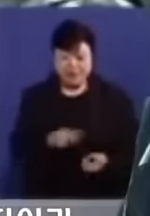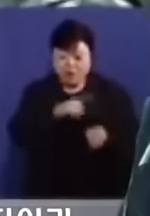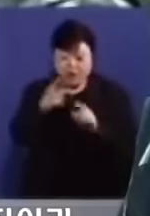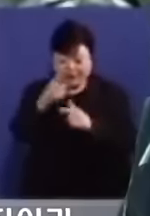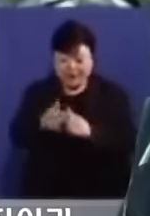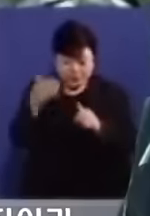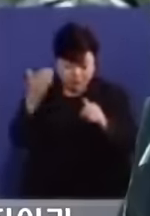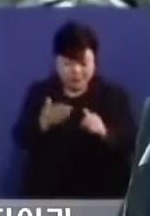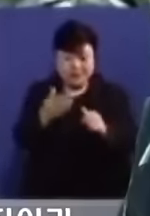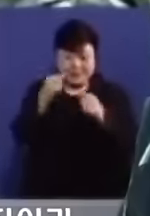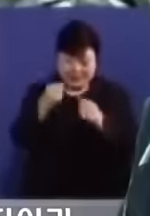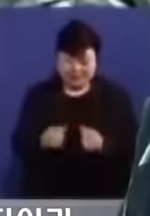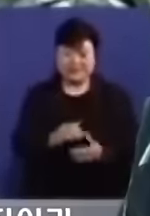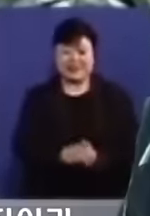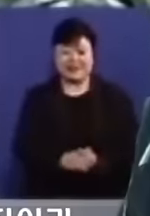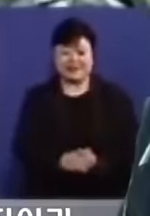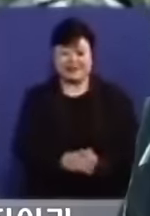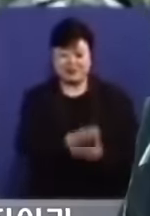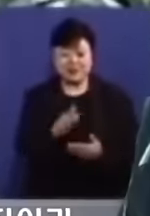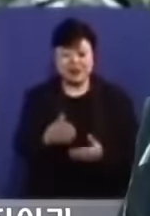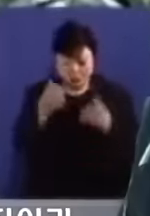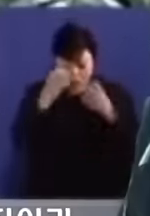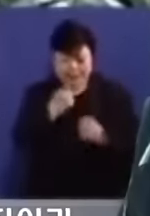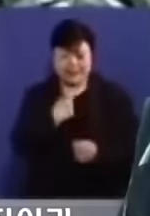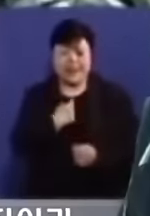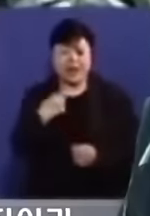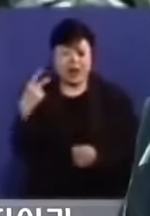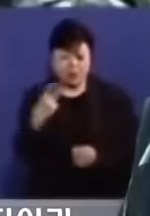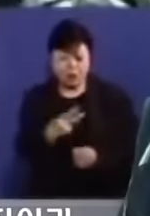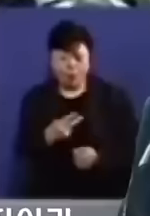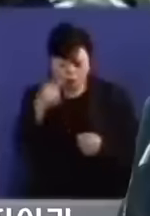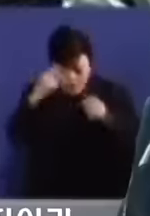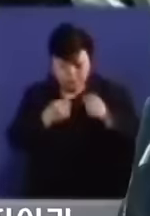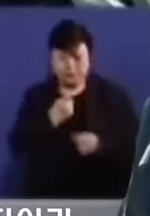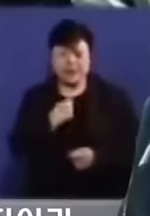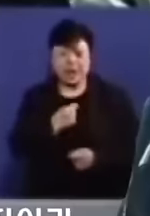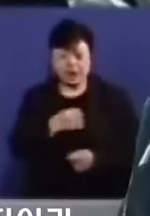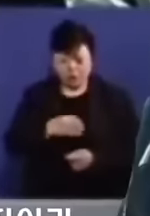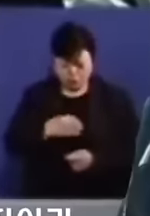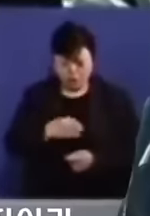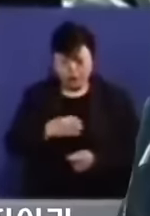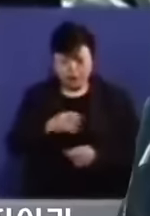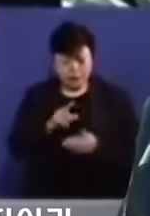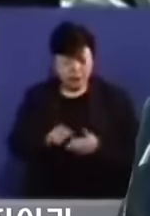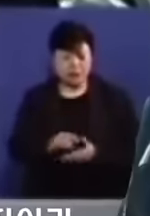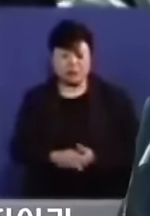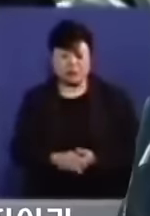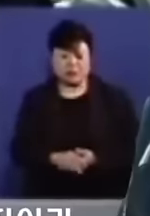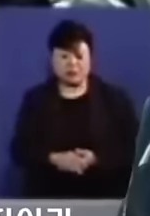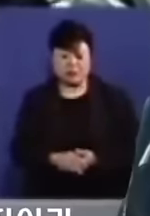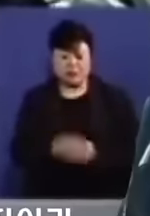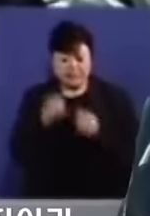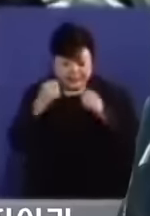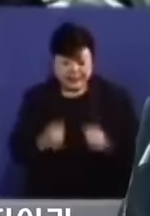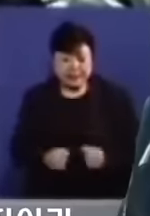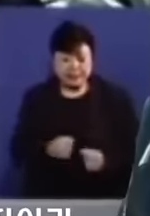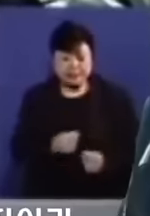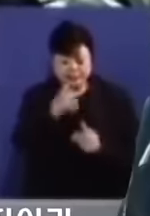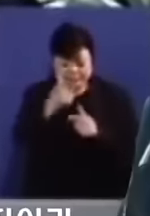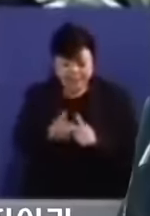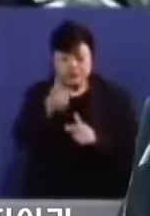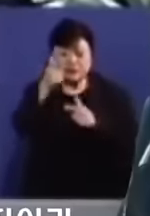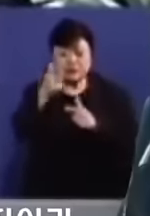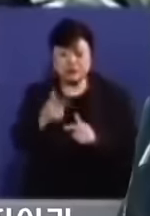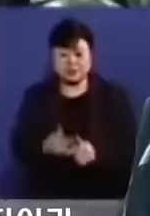부활의 예수님인 것입니다. 우리가 고난을 당하고 슬픔을 당하고 괴로움을 당하는 것은 살아있는